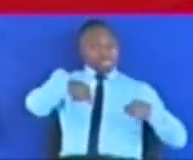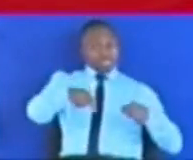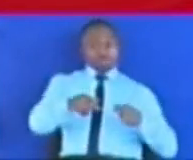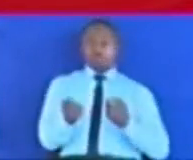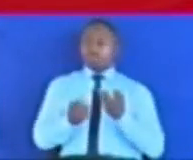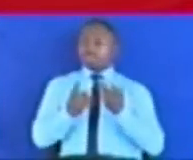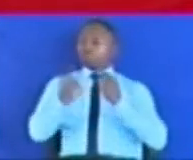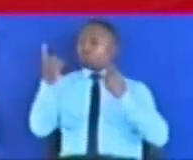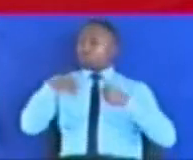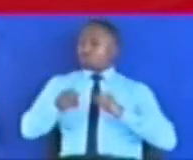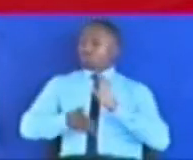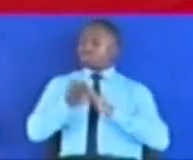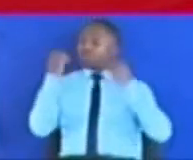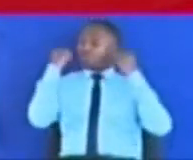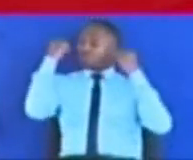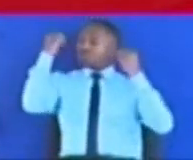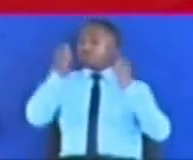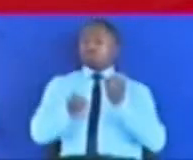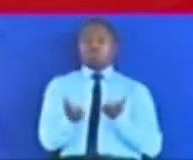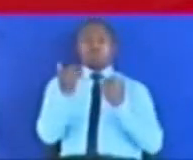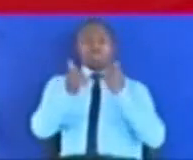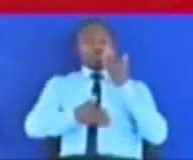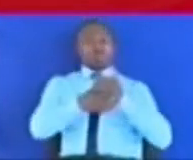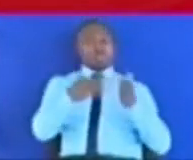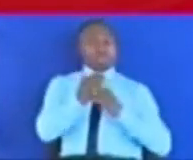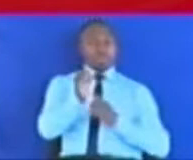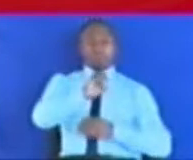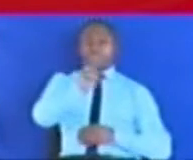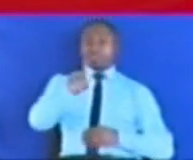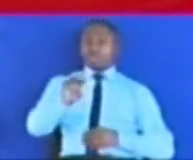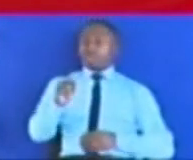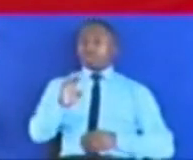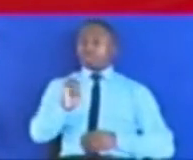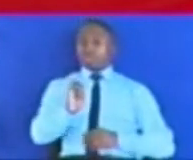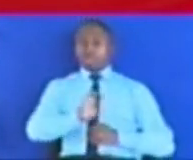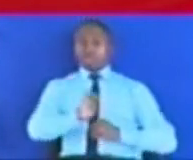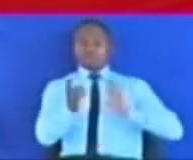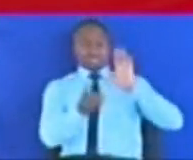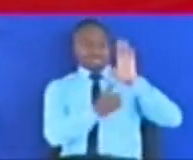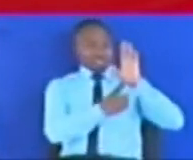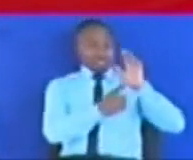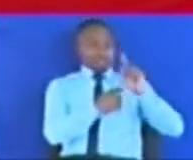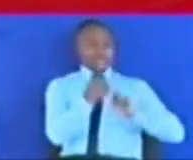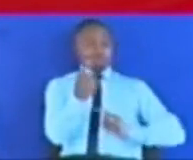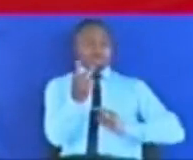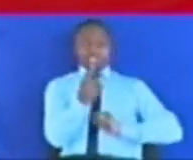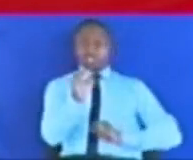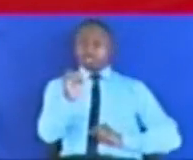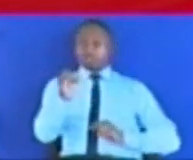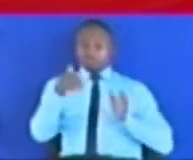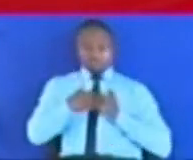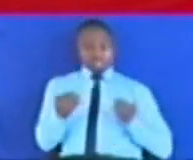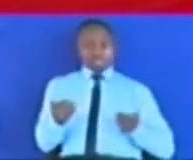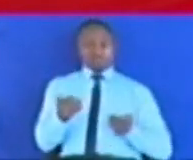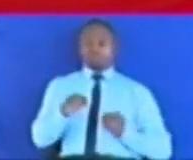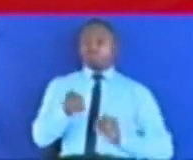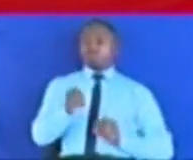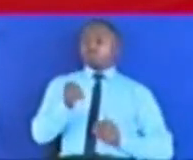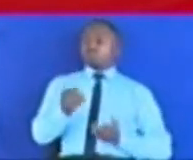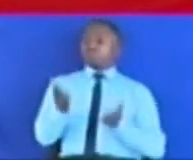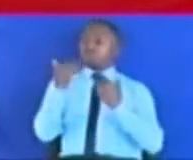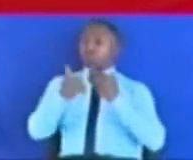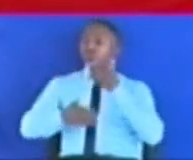nazo toka uhuru tumeweza kujenga zahanati 6120. Maana yake mpaka sasa hivi tuna upungufu wa